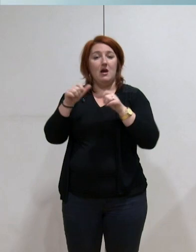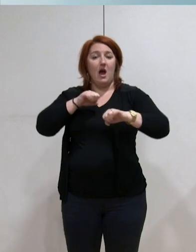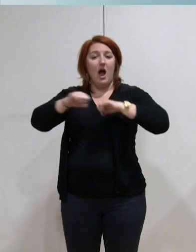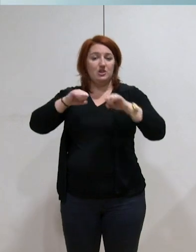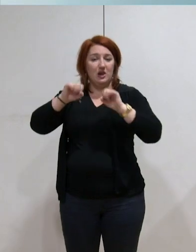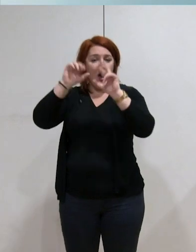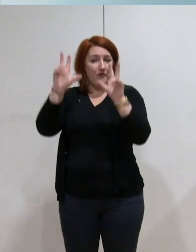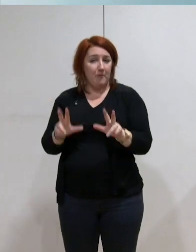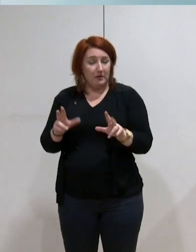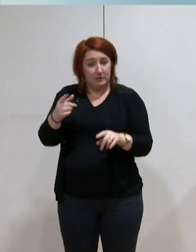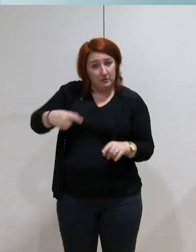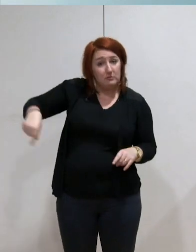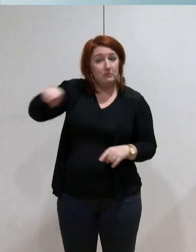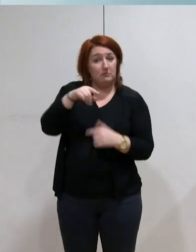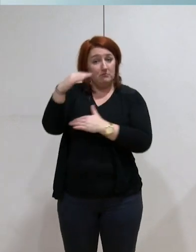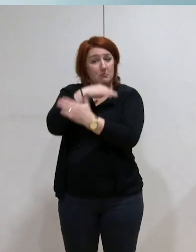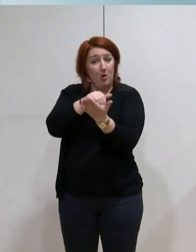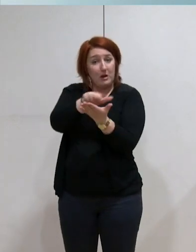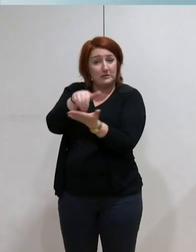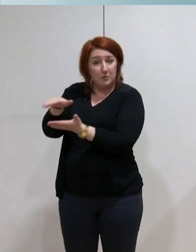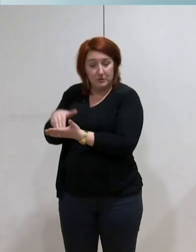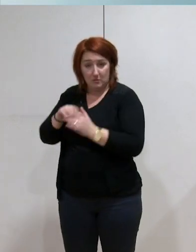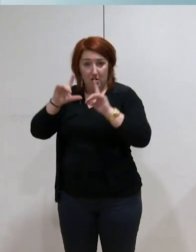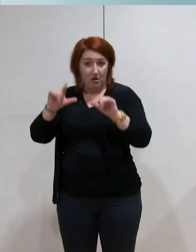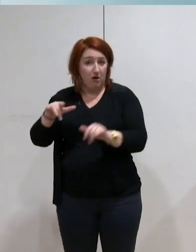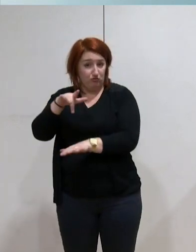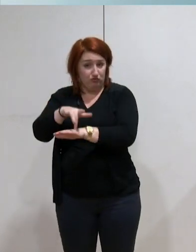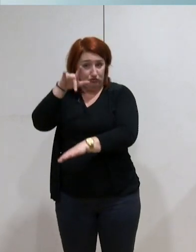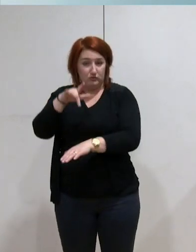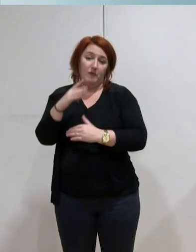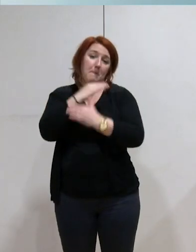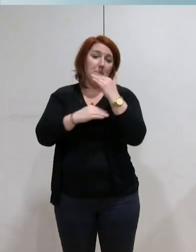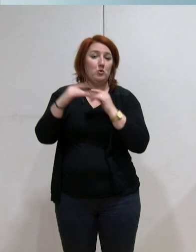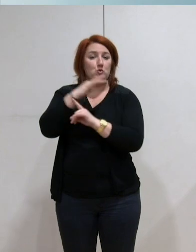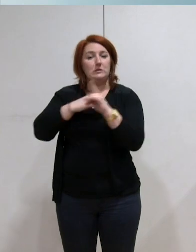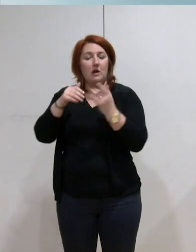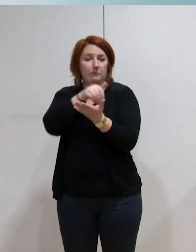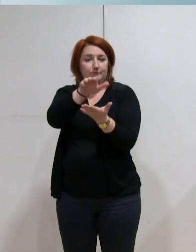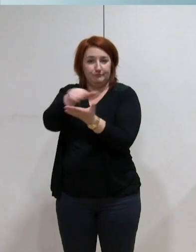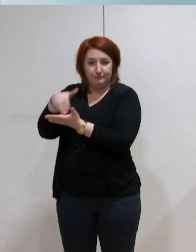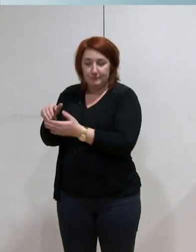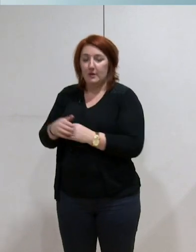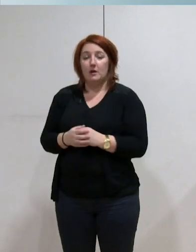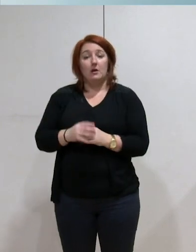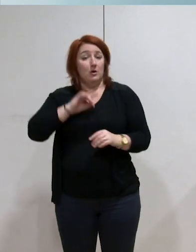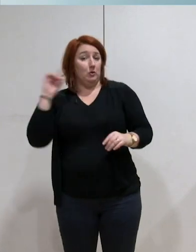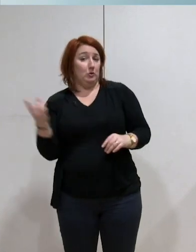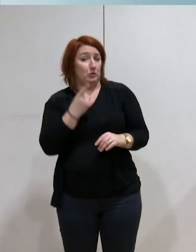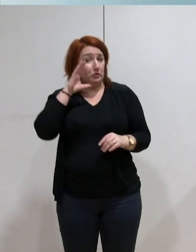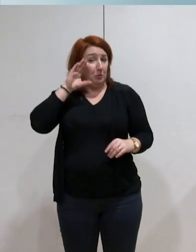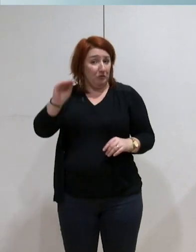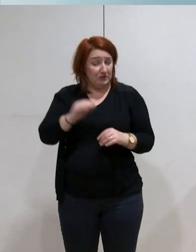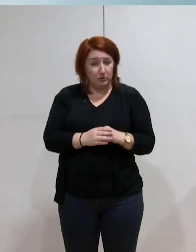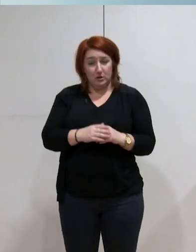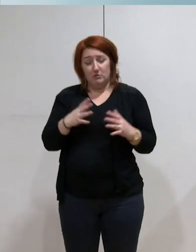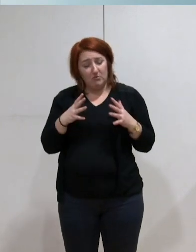sont concernés par un plan de licenciement ou en tout cas un plan social tous professionnels investis